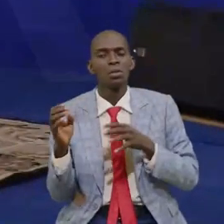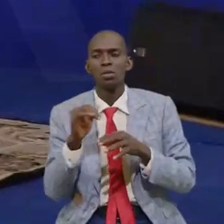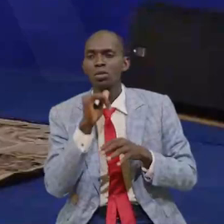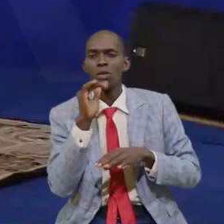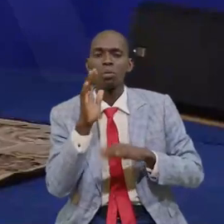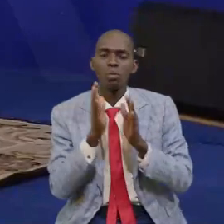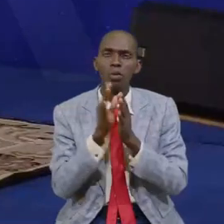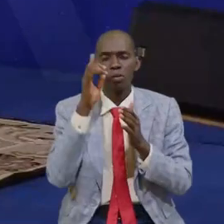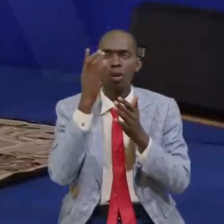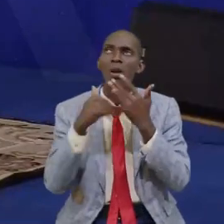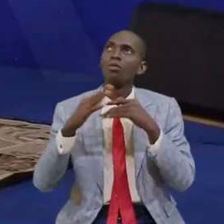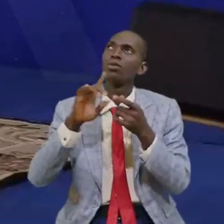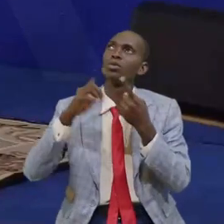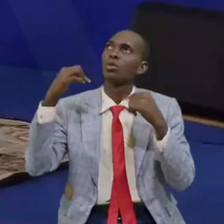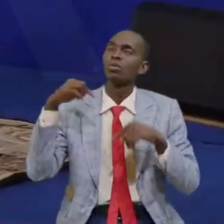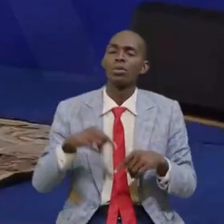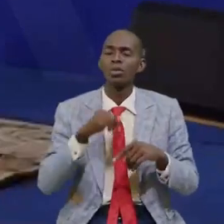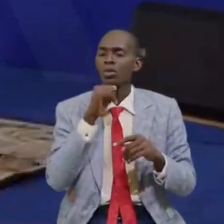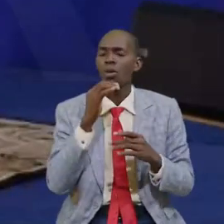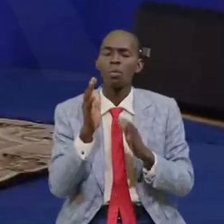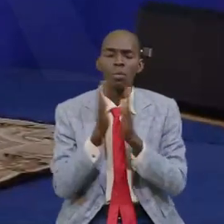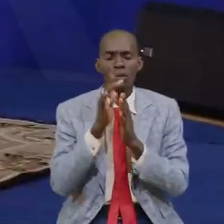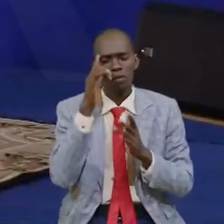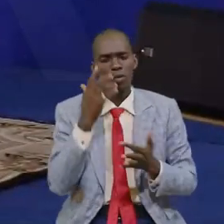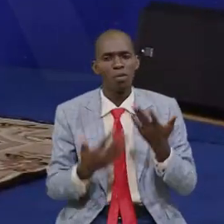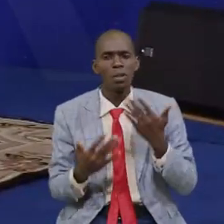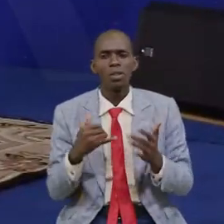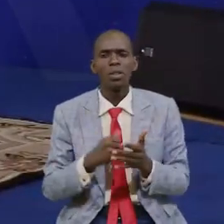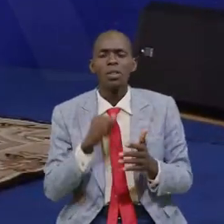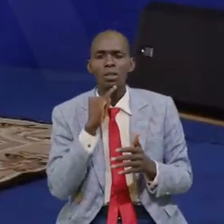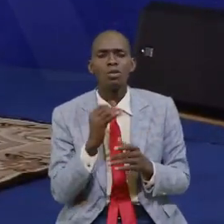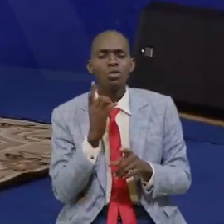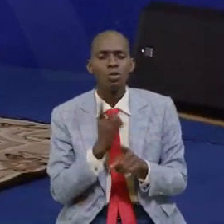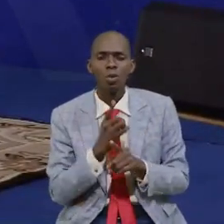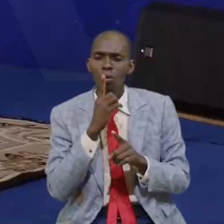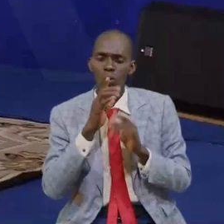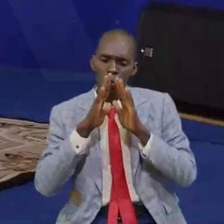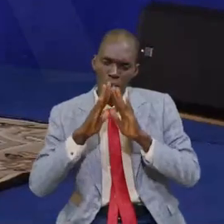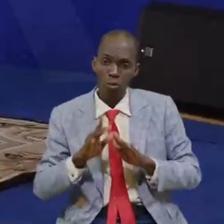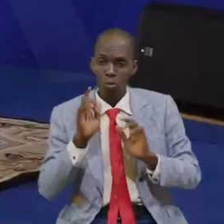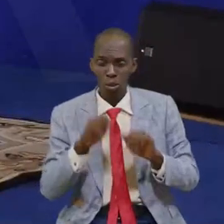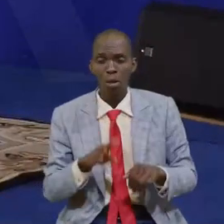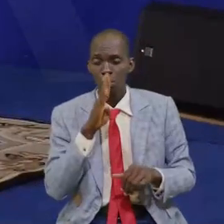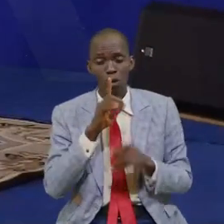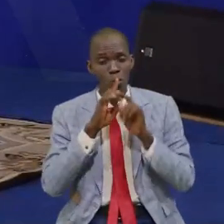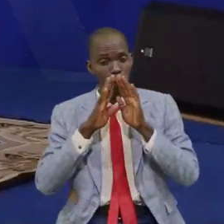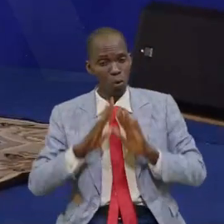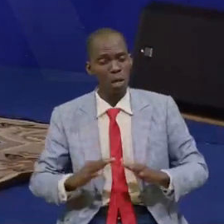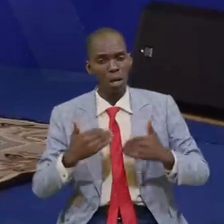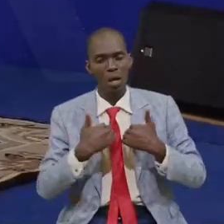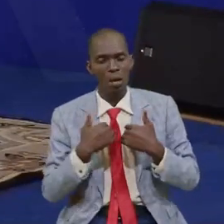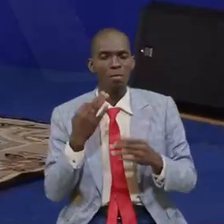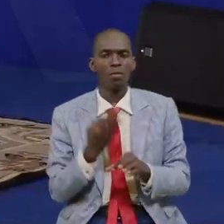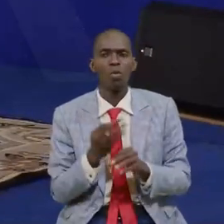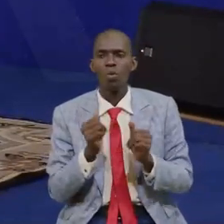Ils n'ont pas fait tomber le ciel, ils n'ont pas invoqué le feu, ils sont restés tranquilles là-bas. Tu peux être tranquille mais avoir la foi,